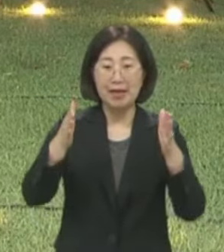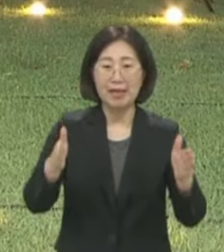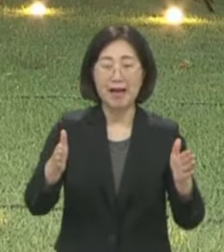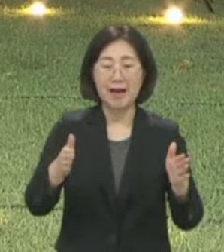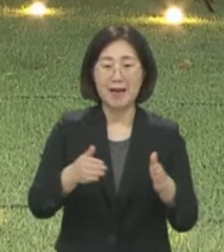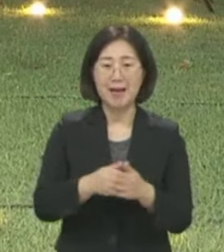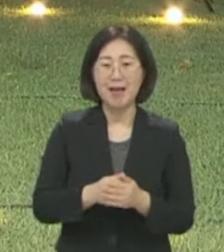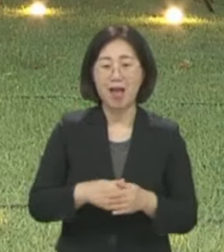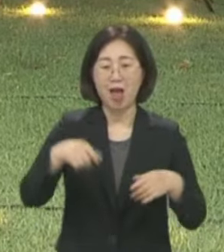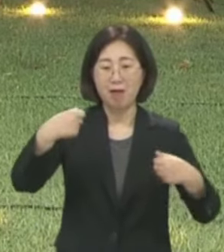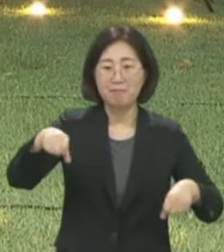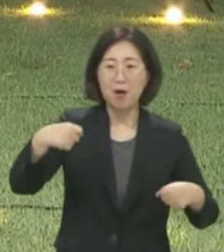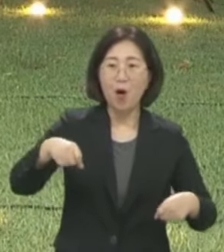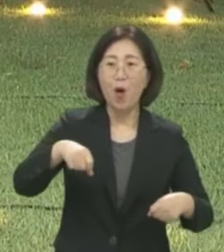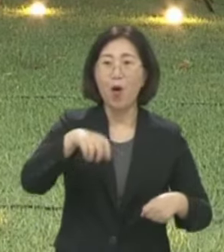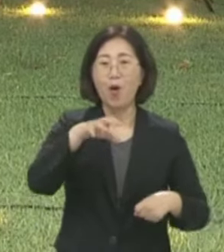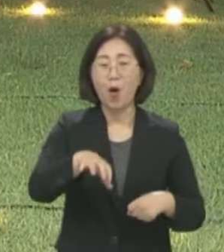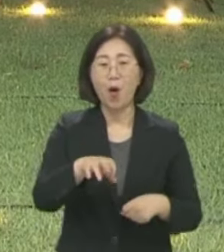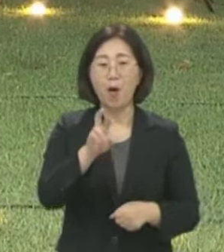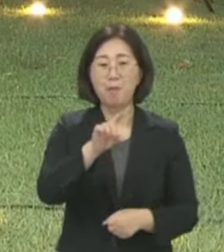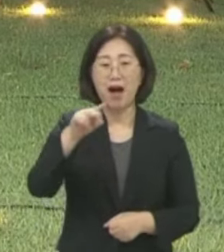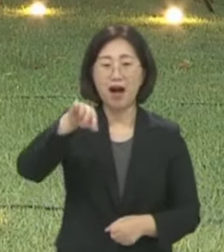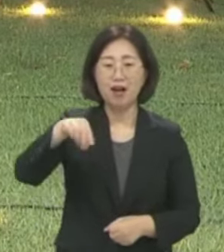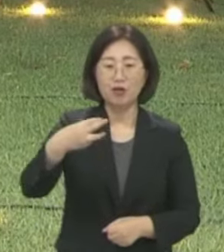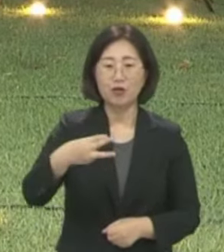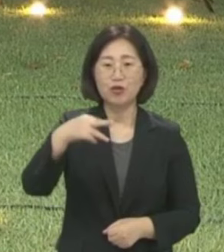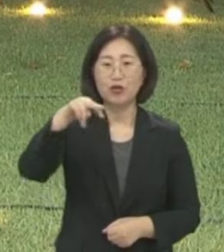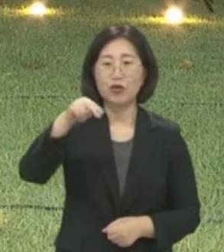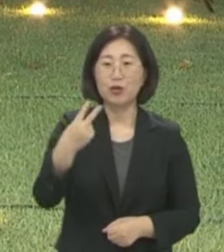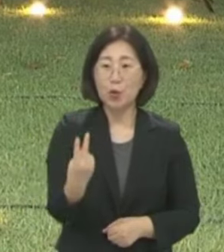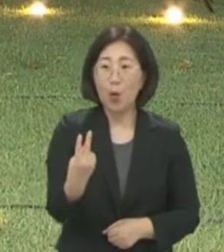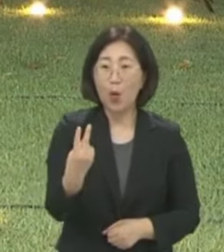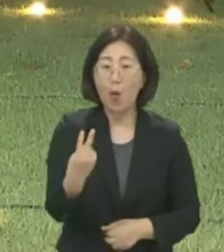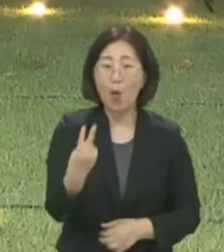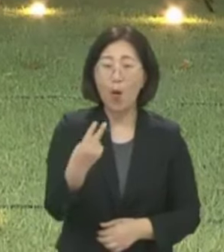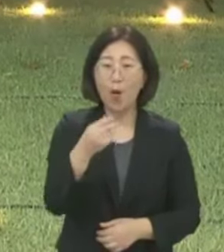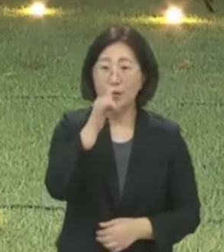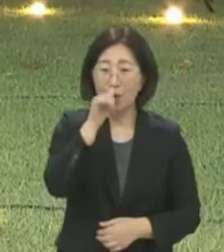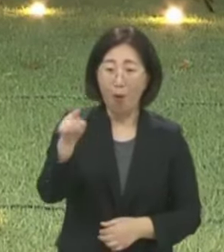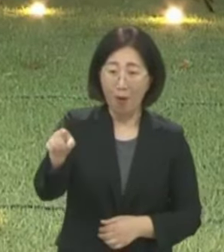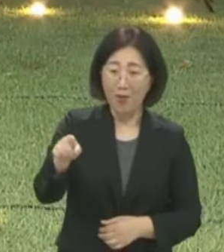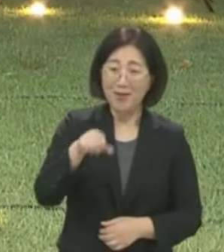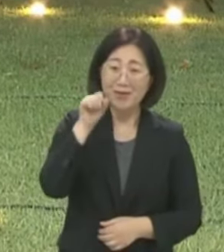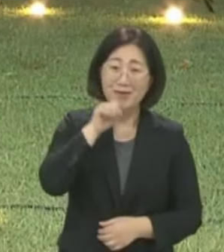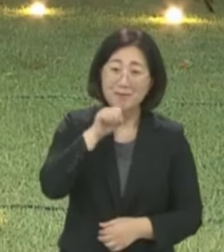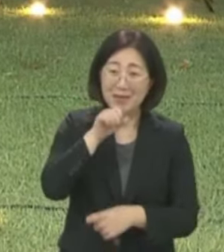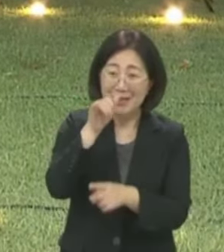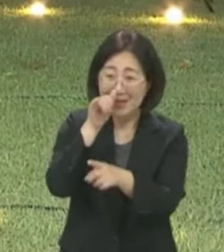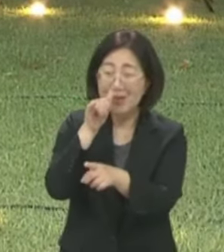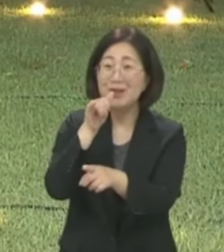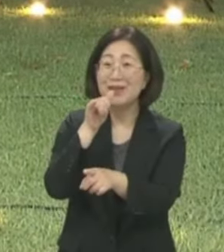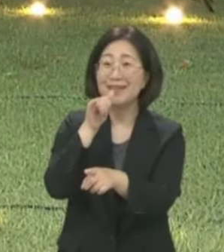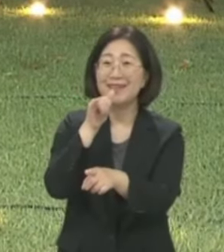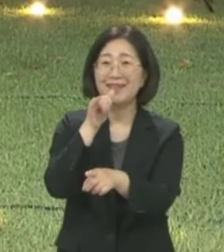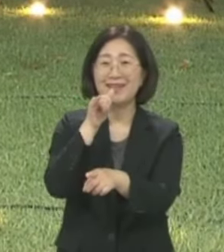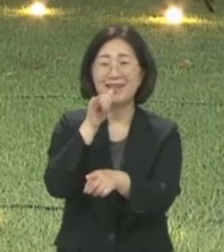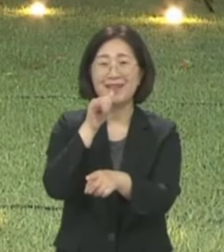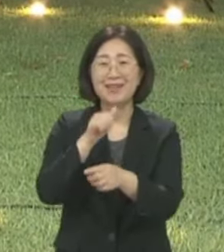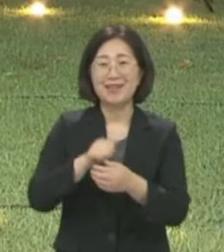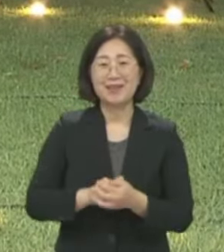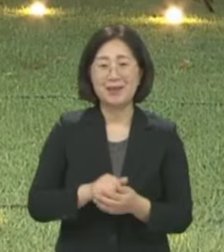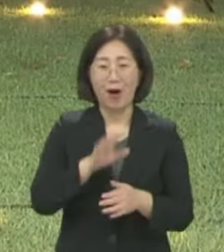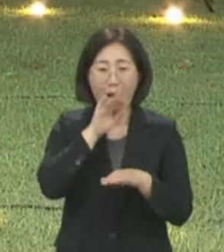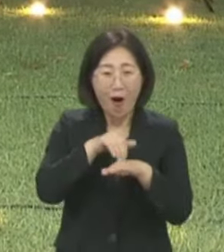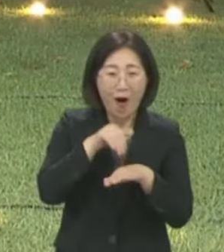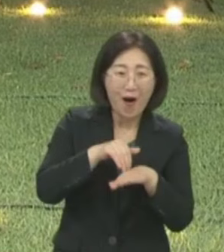버스킹 존에서 마술쇼 벌어진다고 하지 않았습니까? 예, 예. 시장님 아마추어 마술사잖아요. 시간 나셔서 한번 갈고닦은